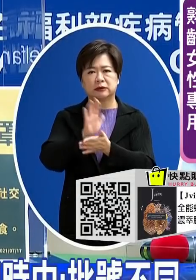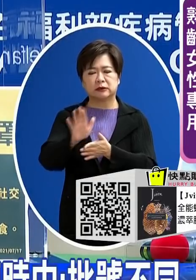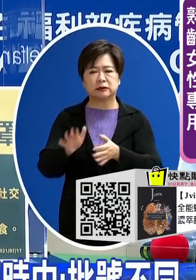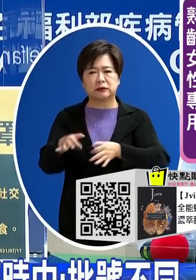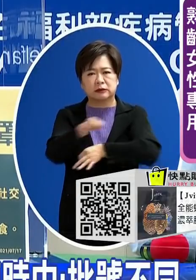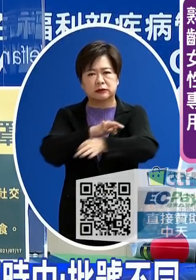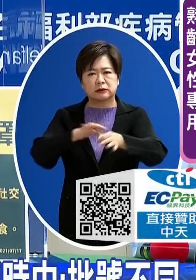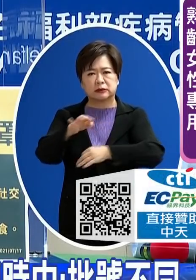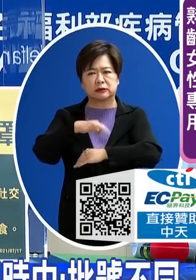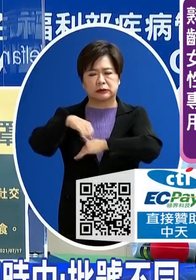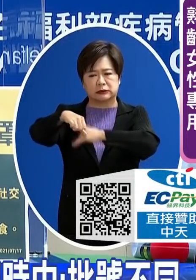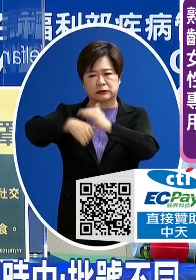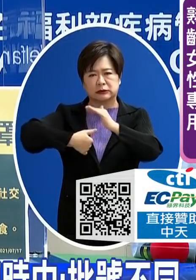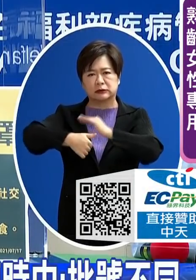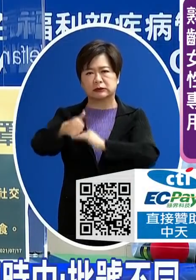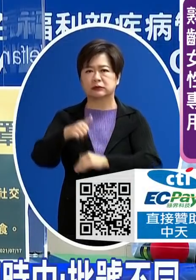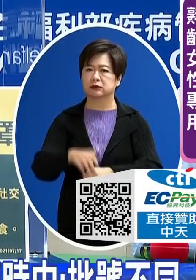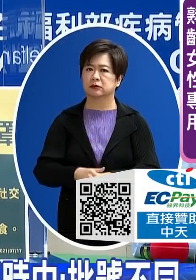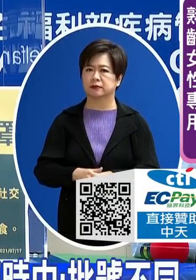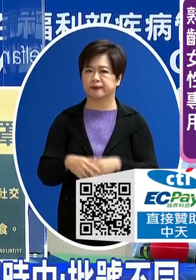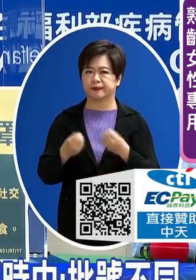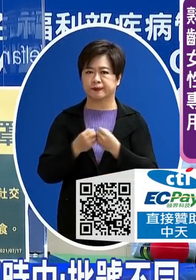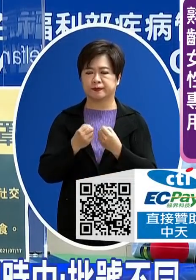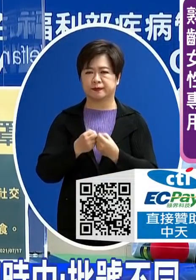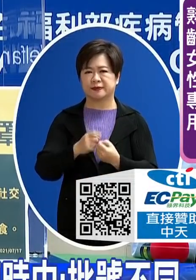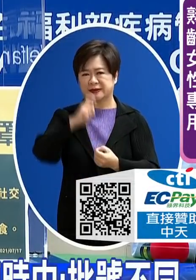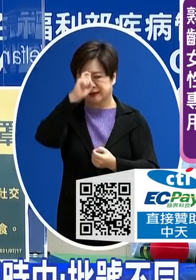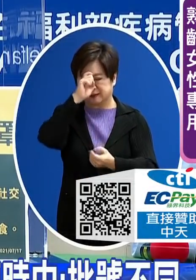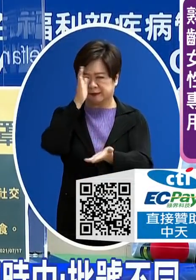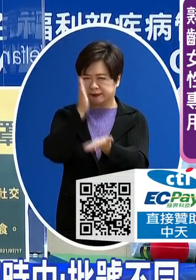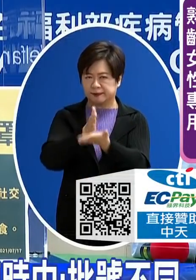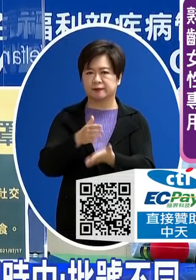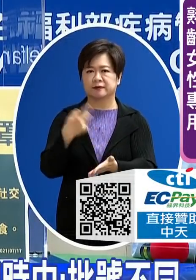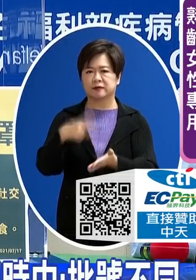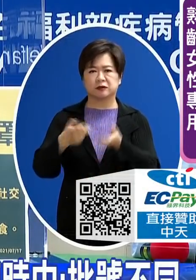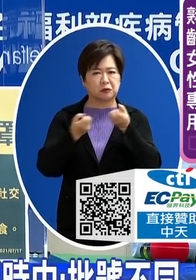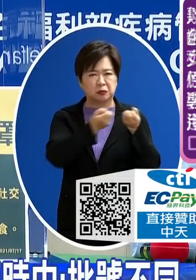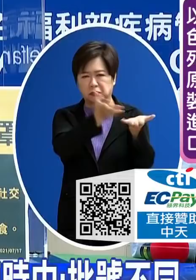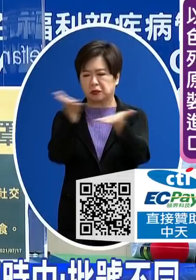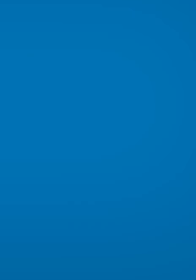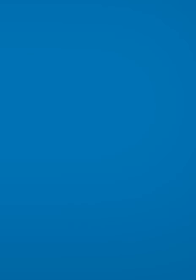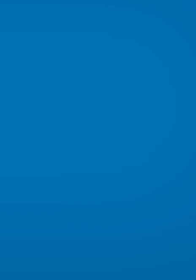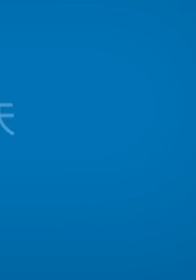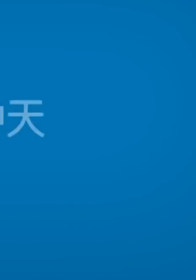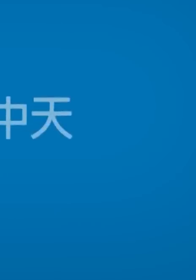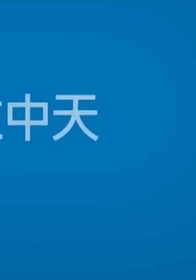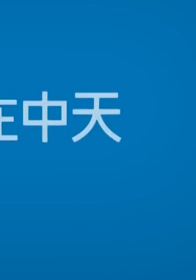对我们是不好的，好，所以大家也不要再去误传这样的一个事情。